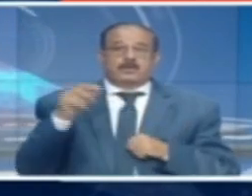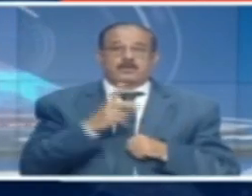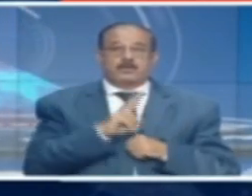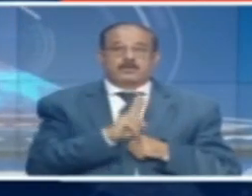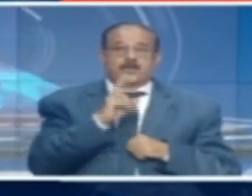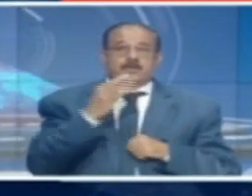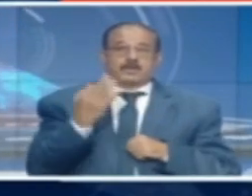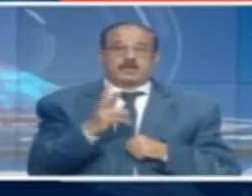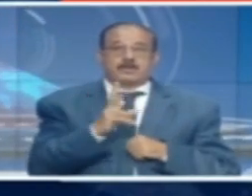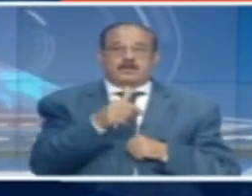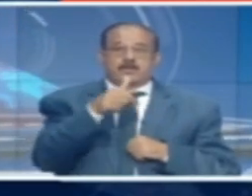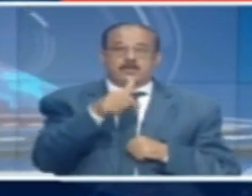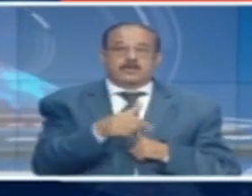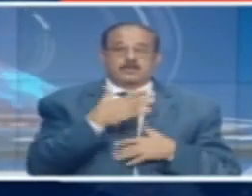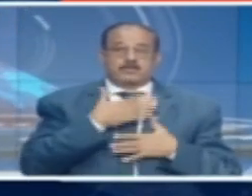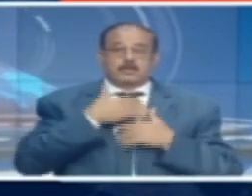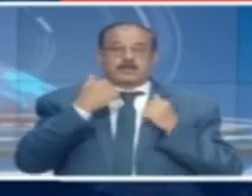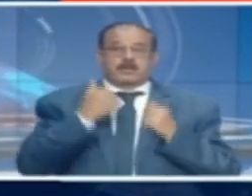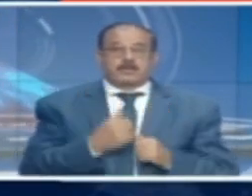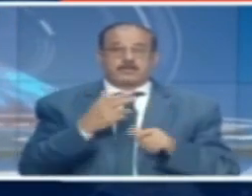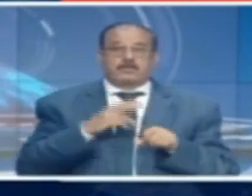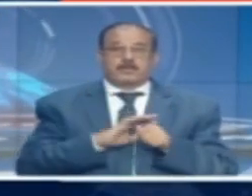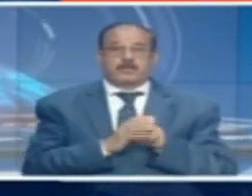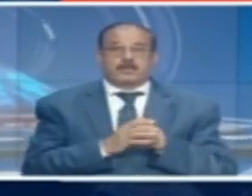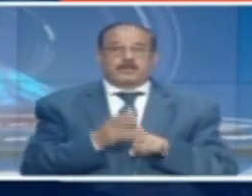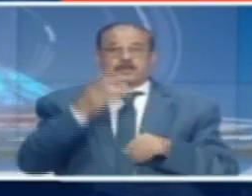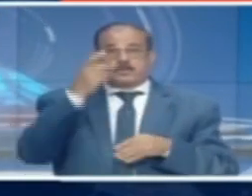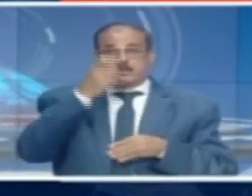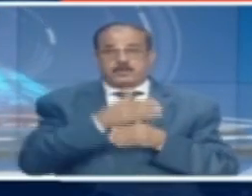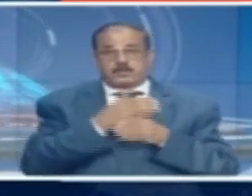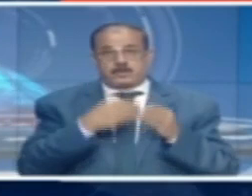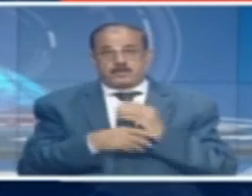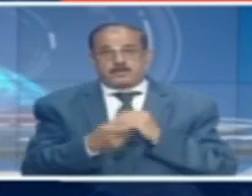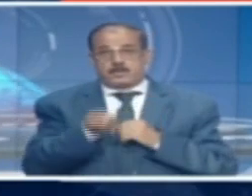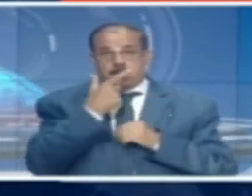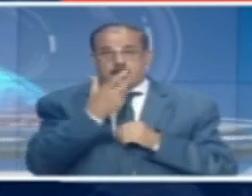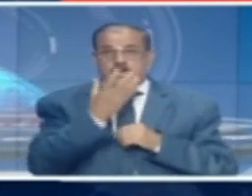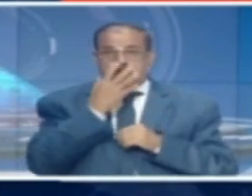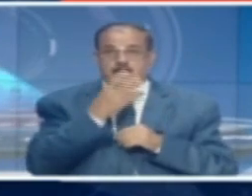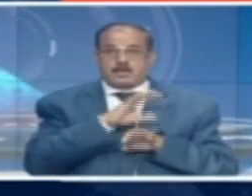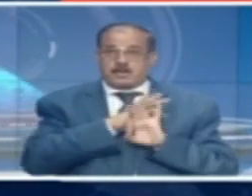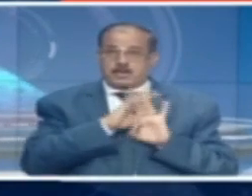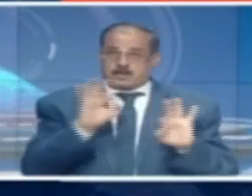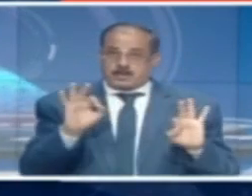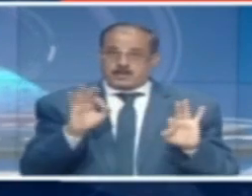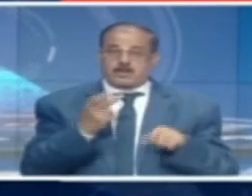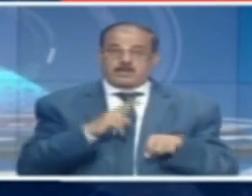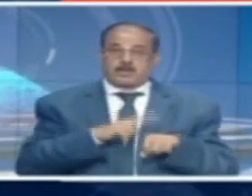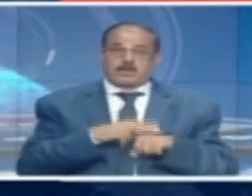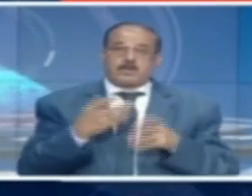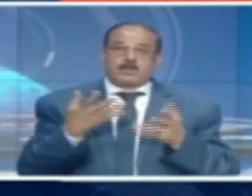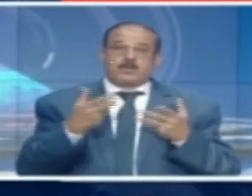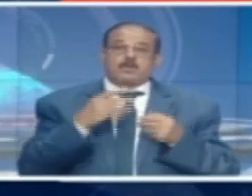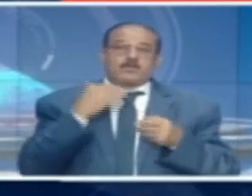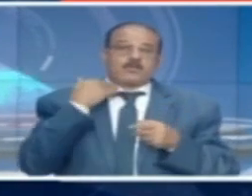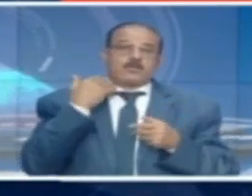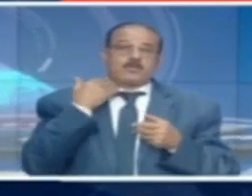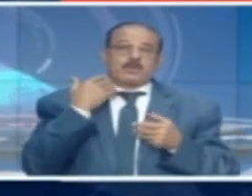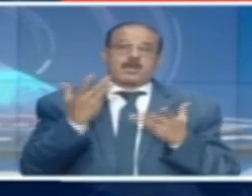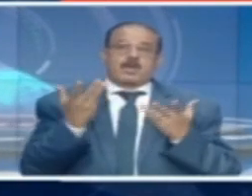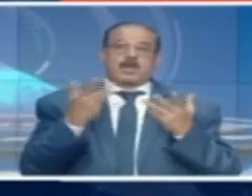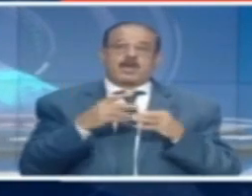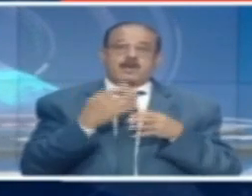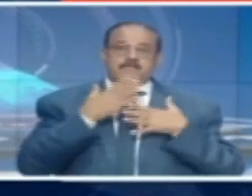خروج 763 متعافيا من الفيروس من المستشفيات بعد تلقيهم الرعاية الطبية اللازمة